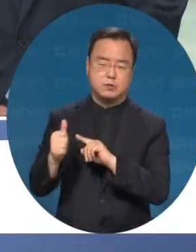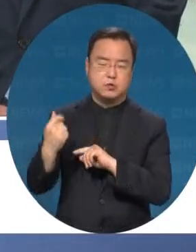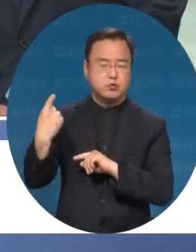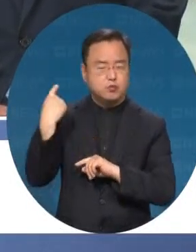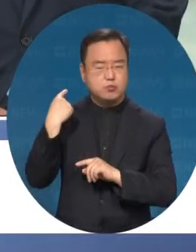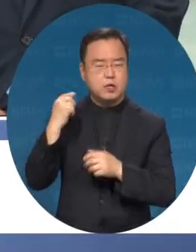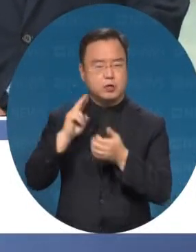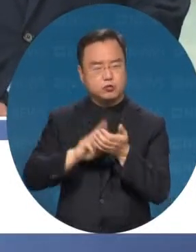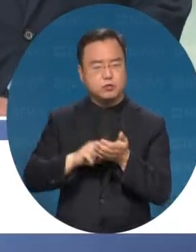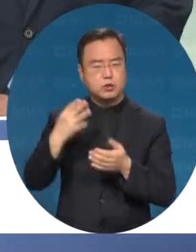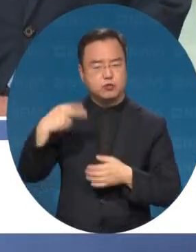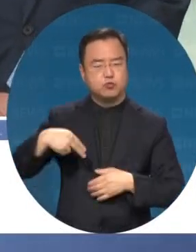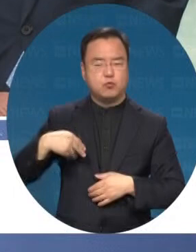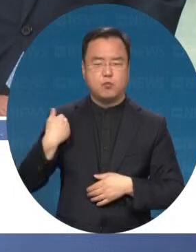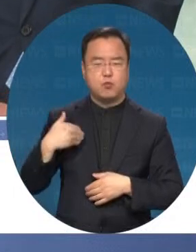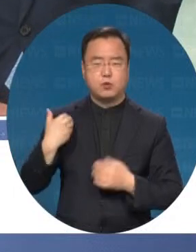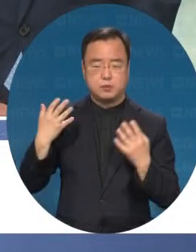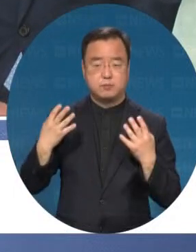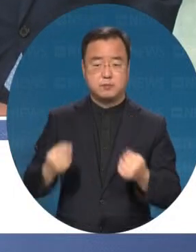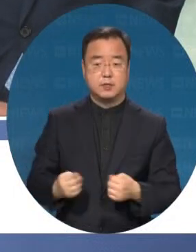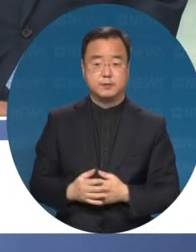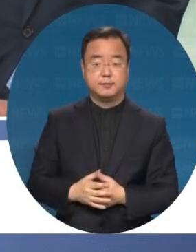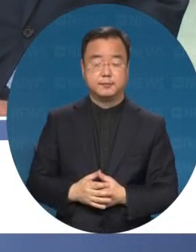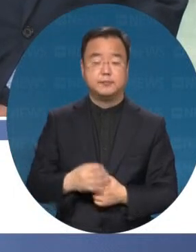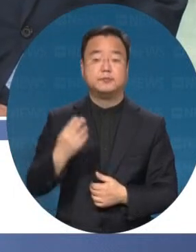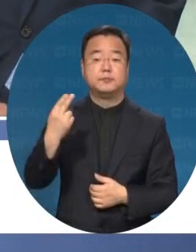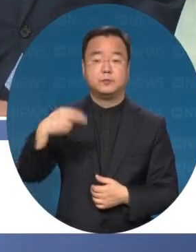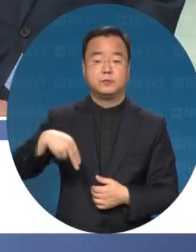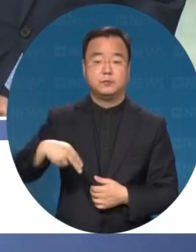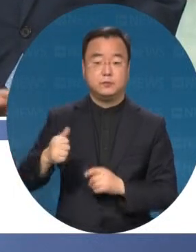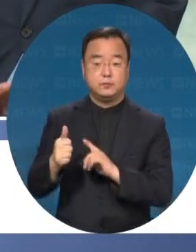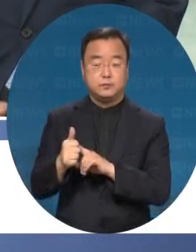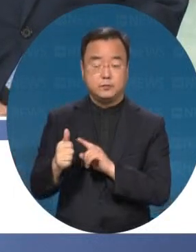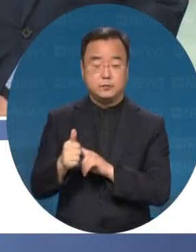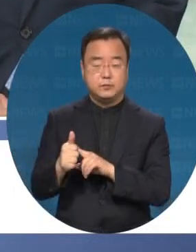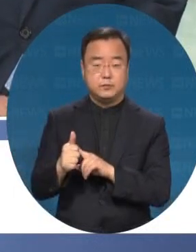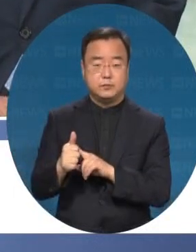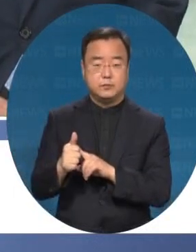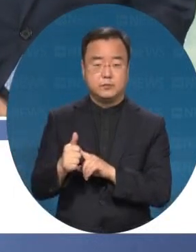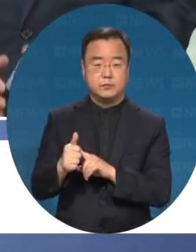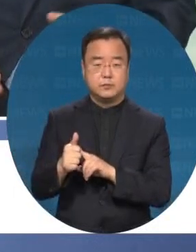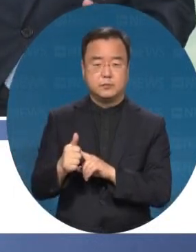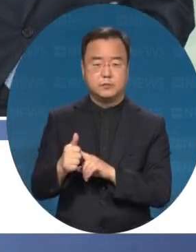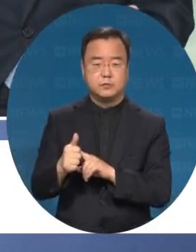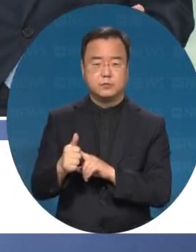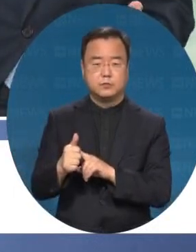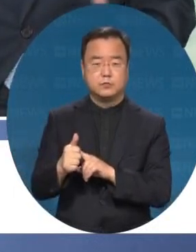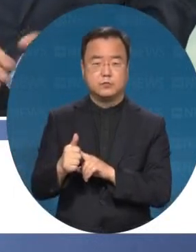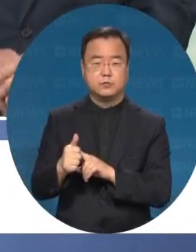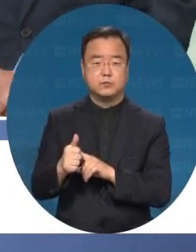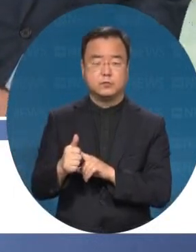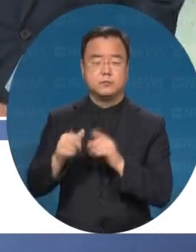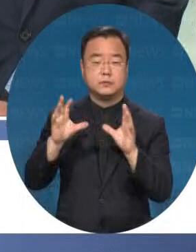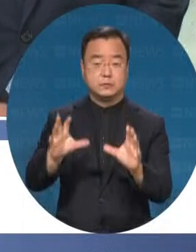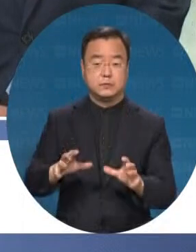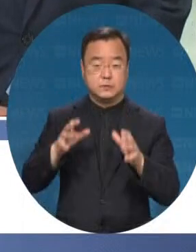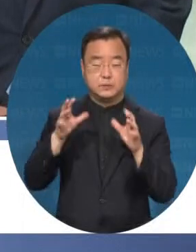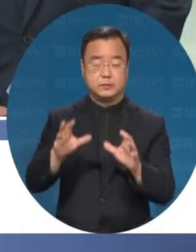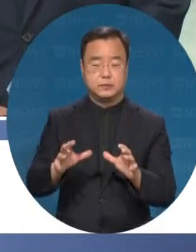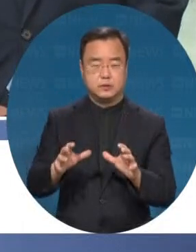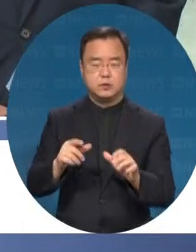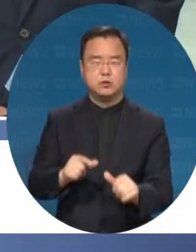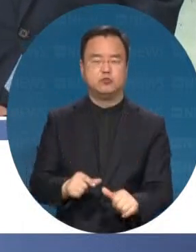모를 수도 있습니다 유성룡이 그 정분 그 나라를